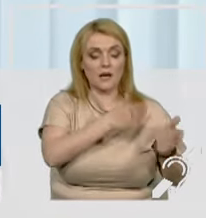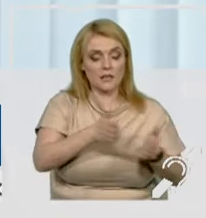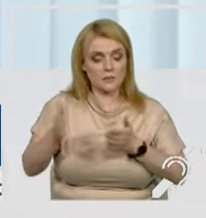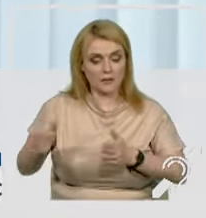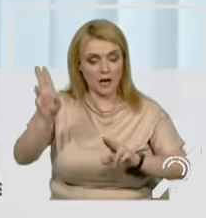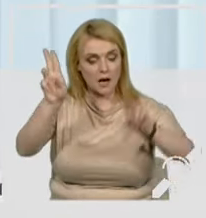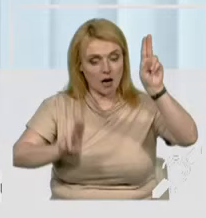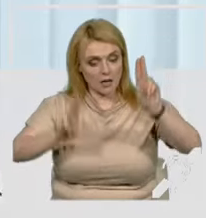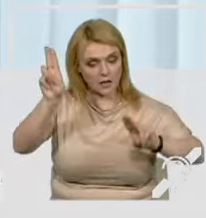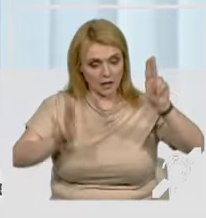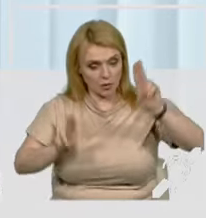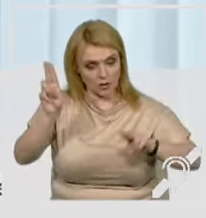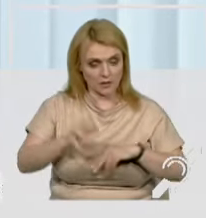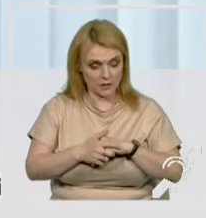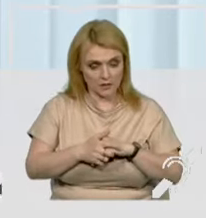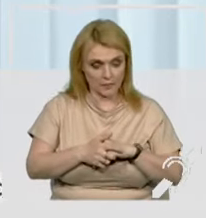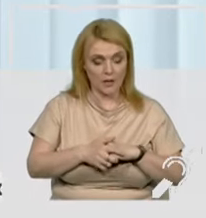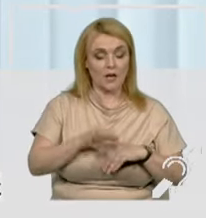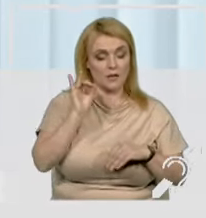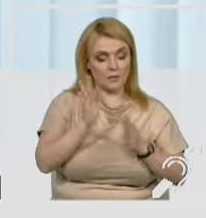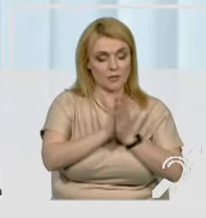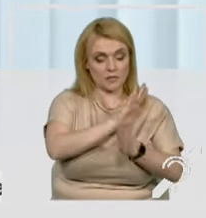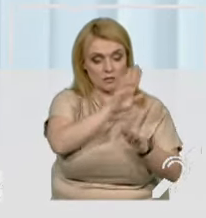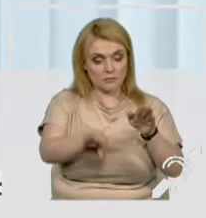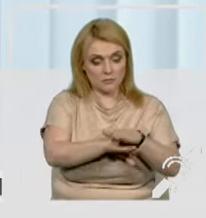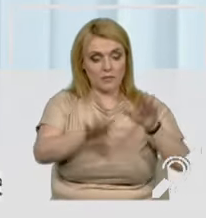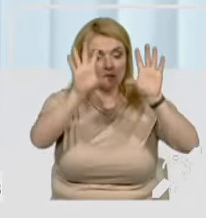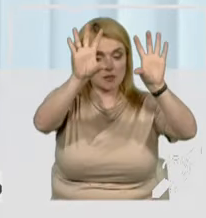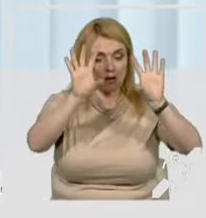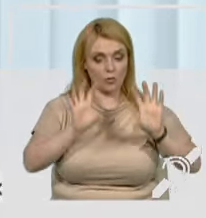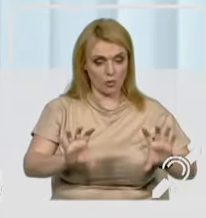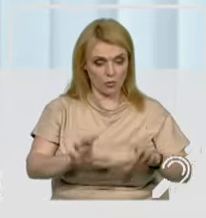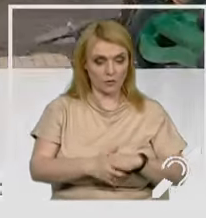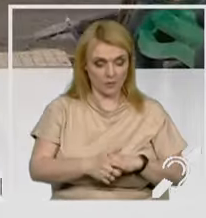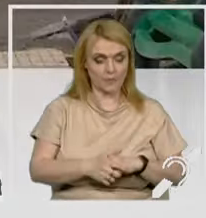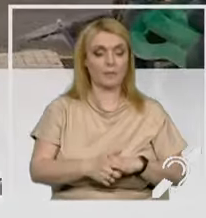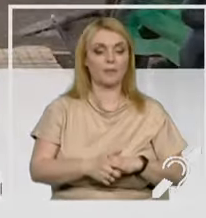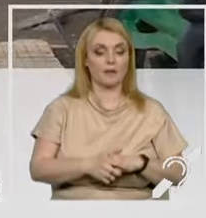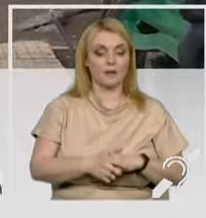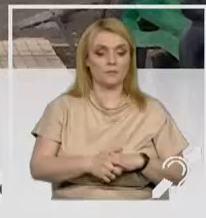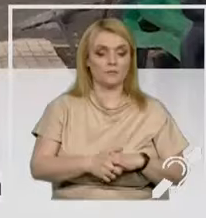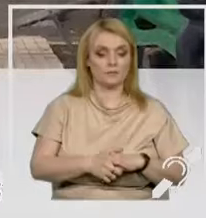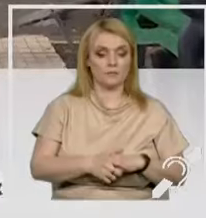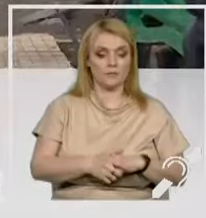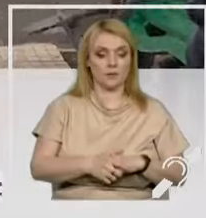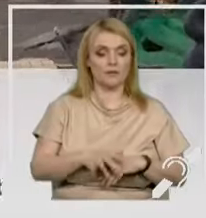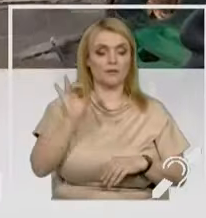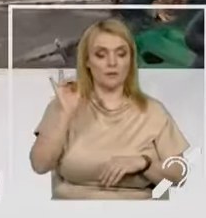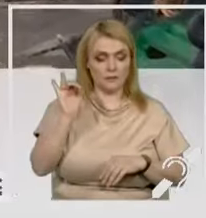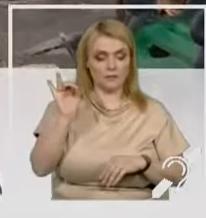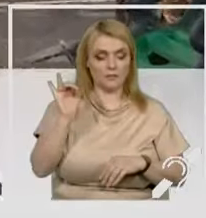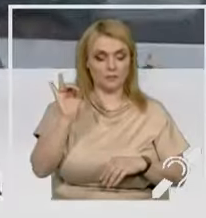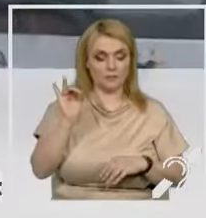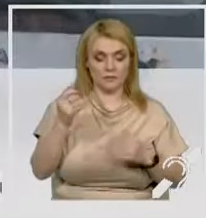reglementate atât de legislația în vigoare, dar în mod special de legea cu privire la întruniri. La moment este îngrădit sau